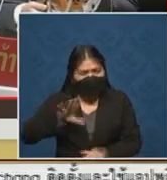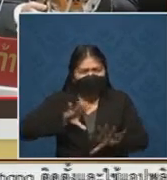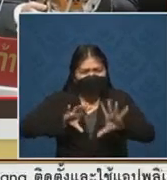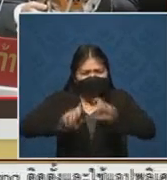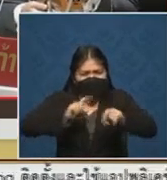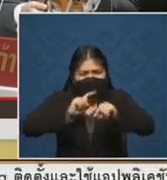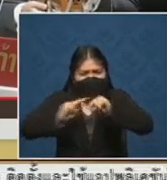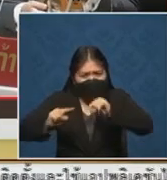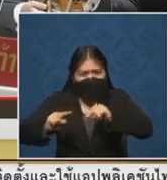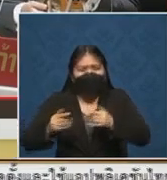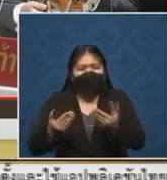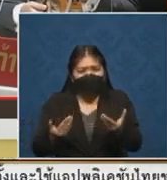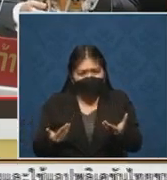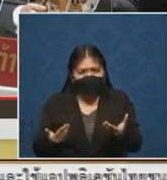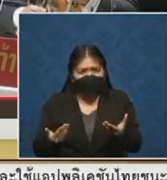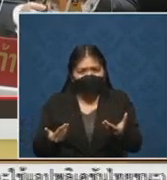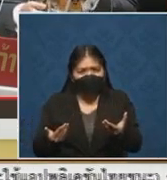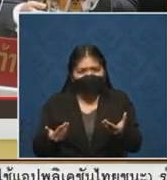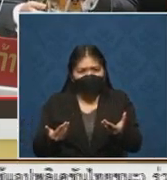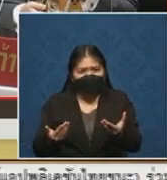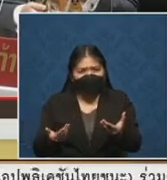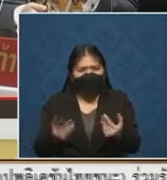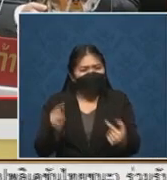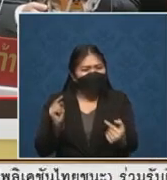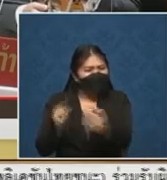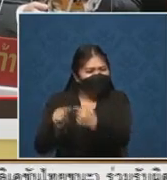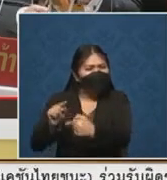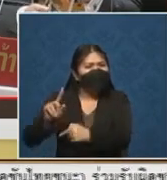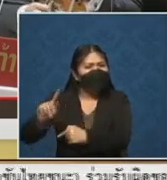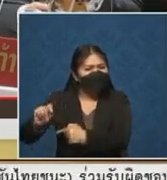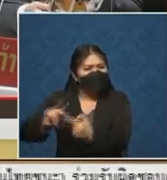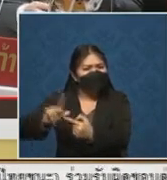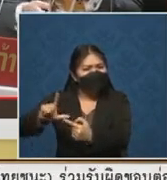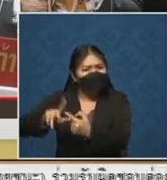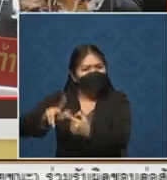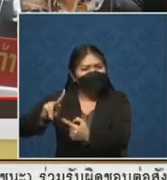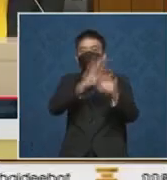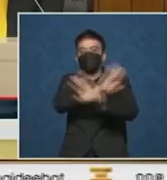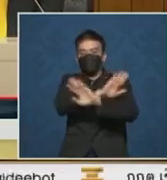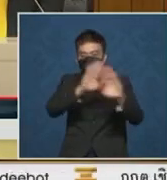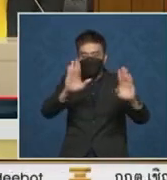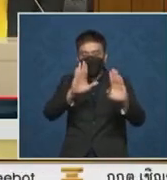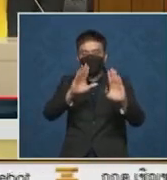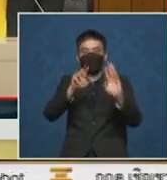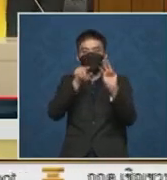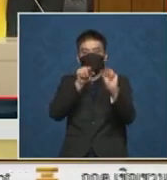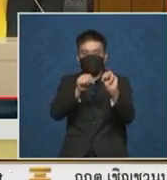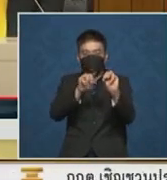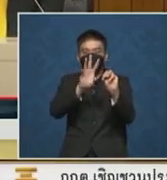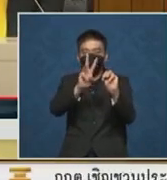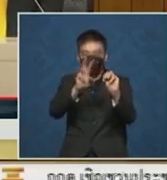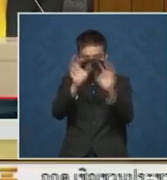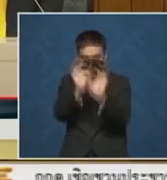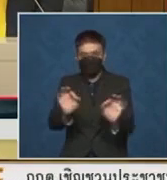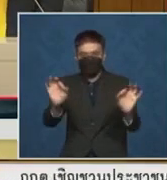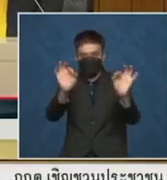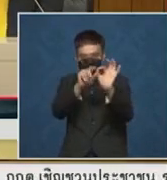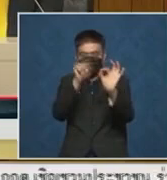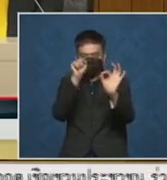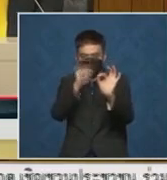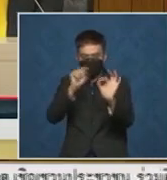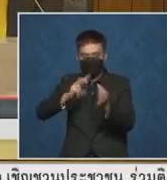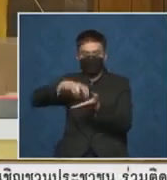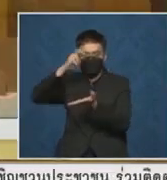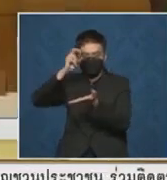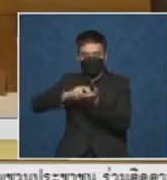ะไตรมาสเลขาธิการศาลรัฐธรรมนูญเนี่ยลุกขึ้นชี้แจงนะไปฟังการชี้แจงบางช่วงบางต